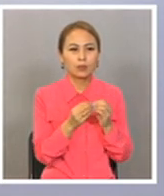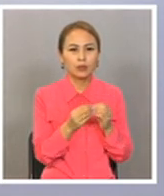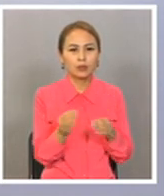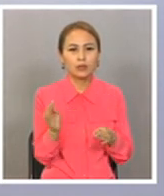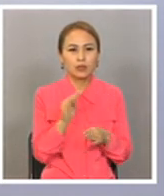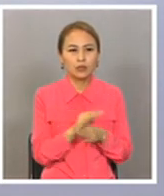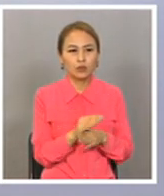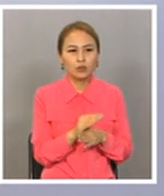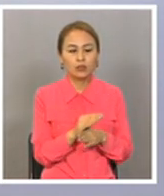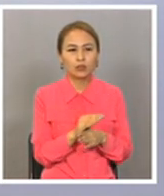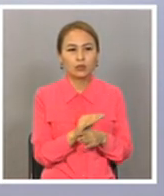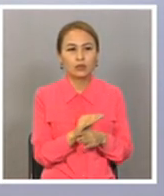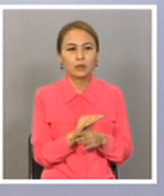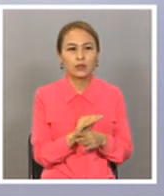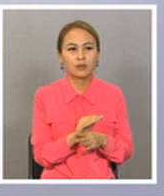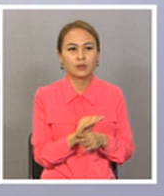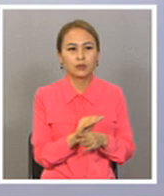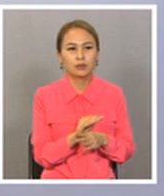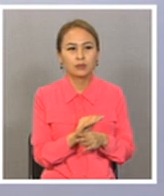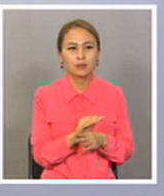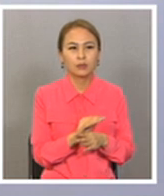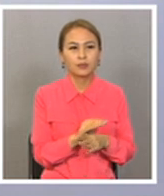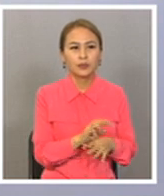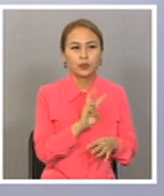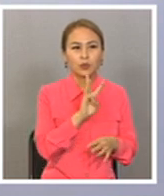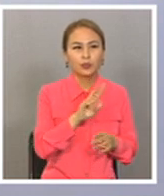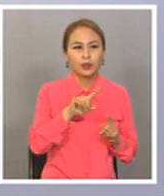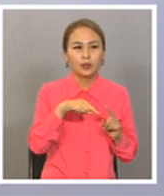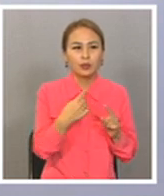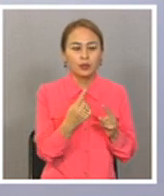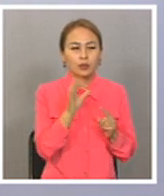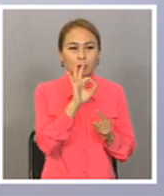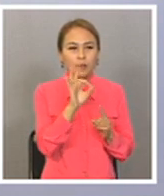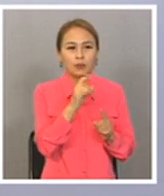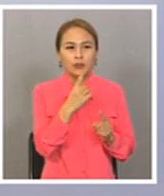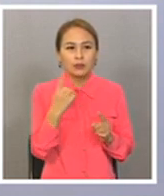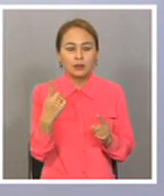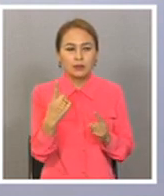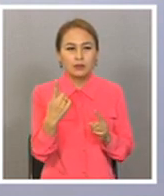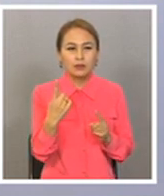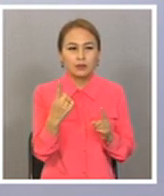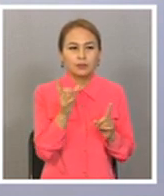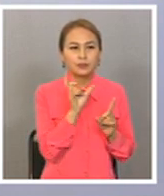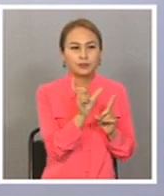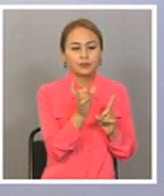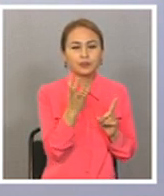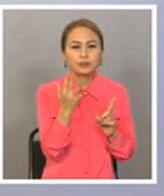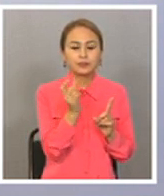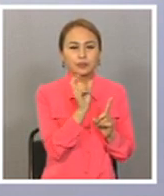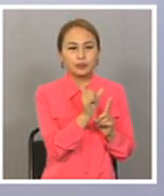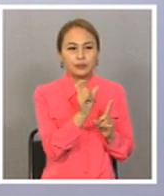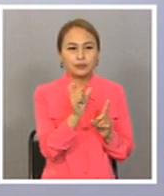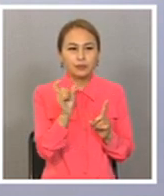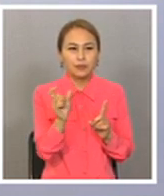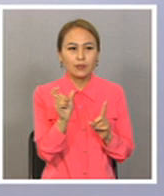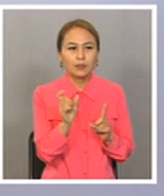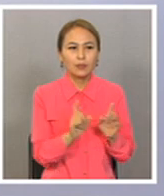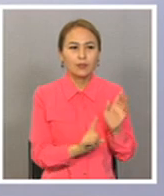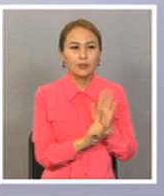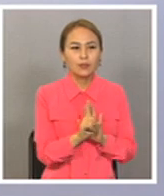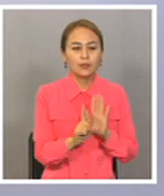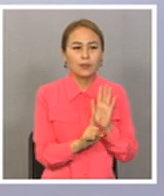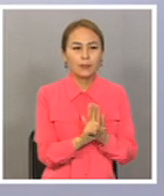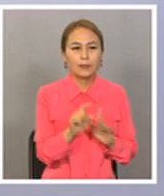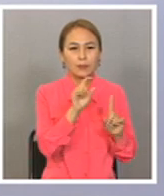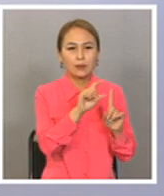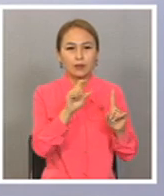енді алдымен қарап алайық. 0 мен 1-дің арасында неше бөлікке бөлінген кесіндер көріп